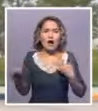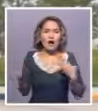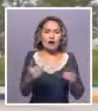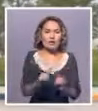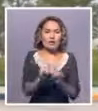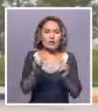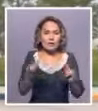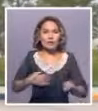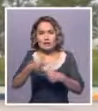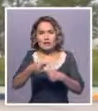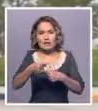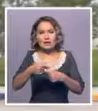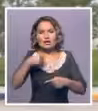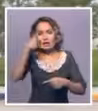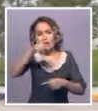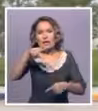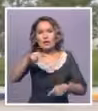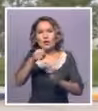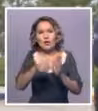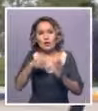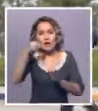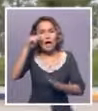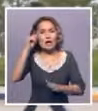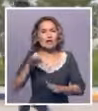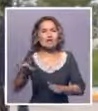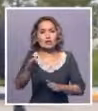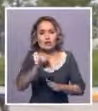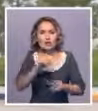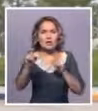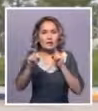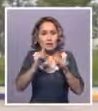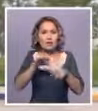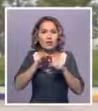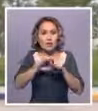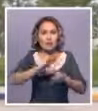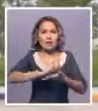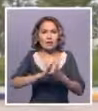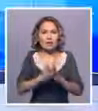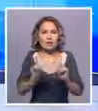көкжиегі көп кеңіді. Ғабит Бөкенбай, Айқын Дәлел, Қазақстан ұлттық телеарнасы, Бурабай.